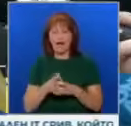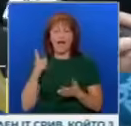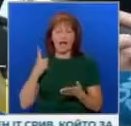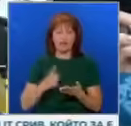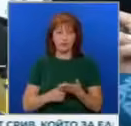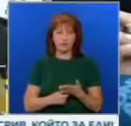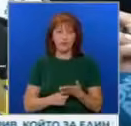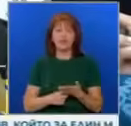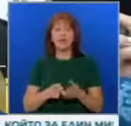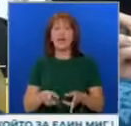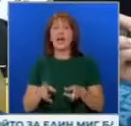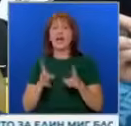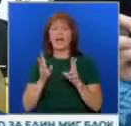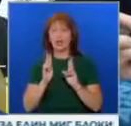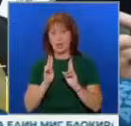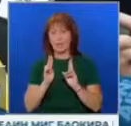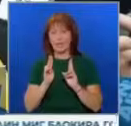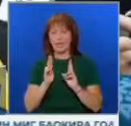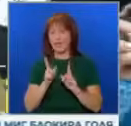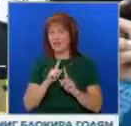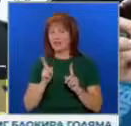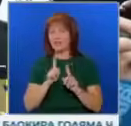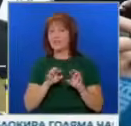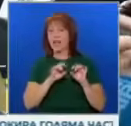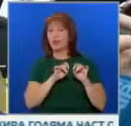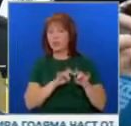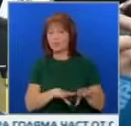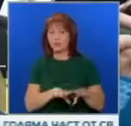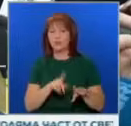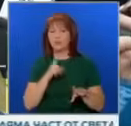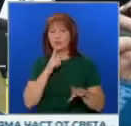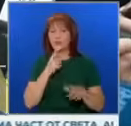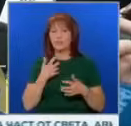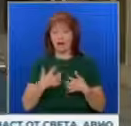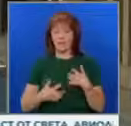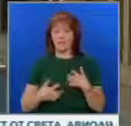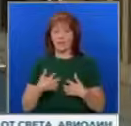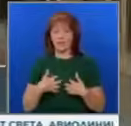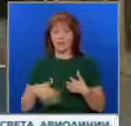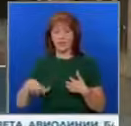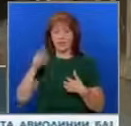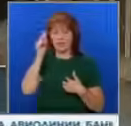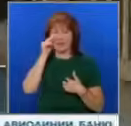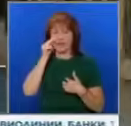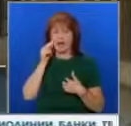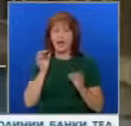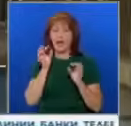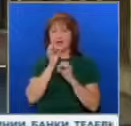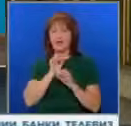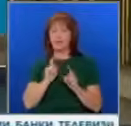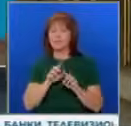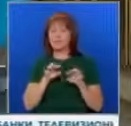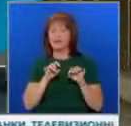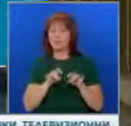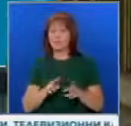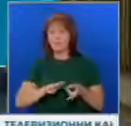са решени и решими да не се допусне каквото да е етническо напрежение в страната. Според Чакъров няма да се допусне да има